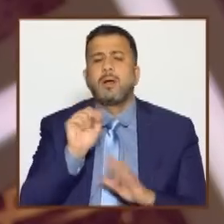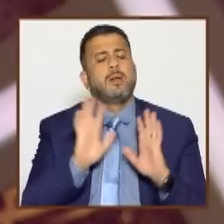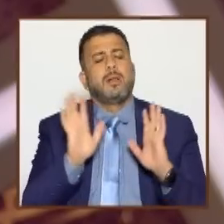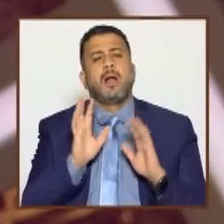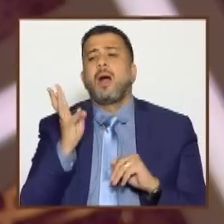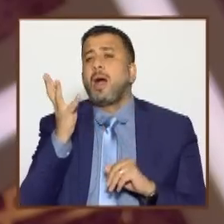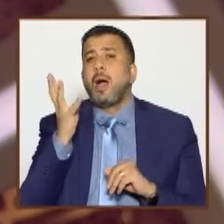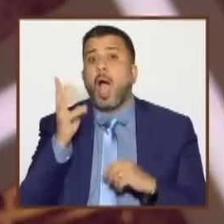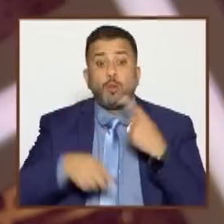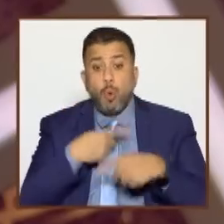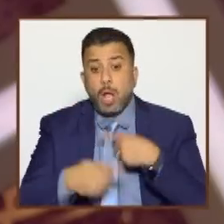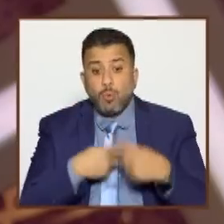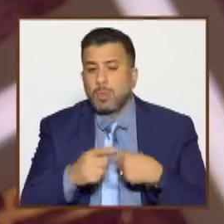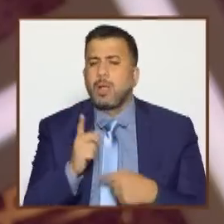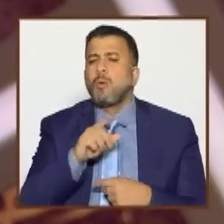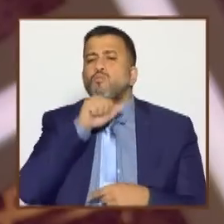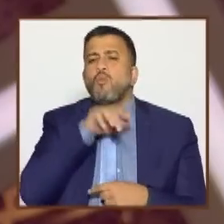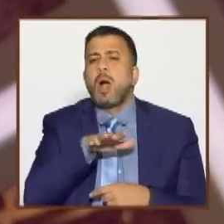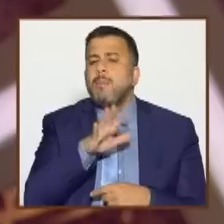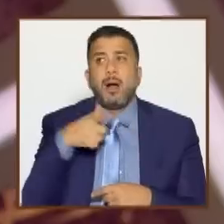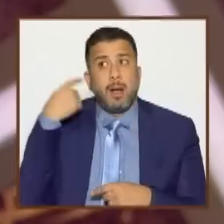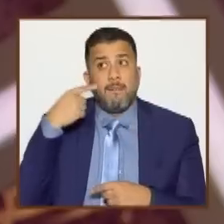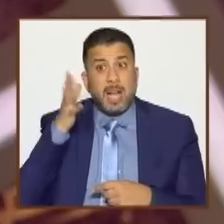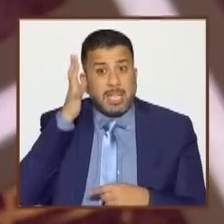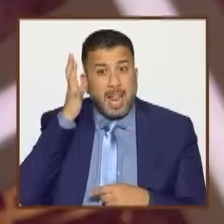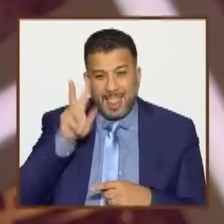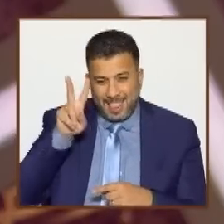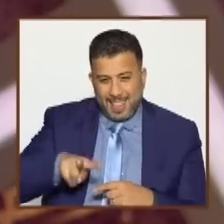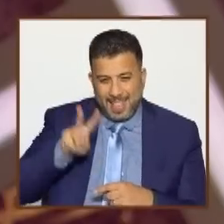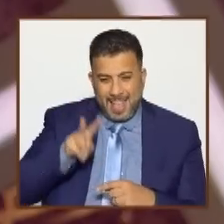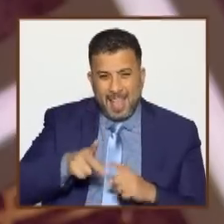ولم يخرج إليهم خشية أن تفرض عليهم،